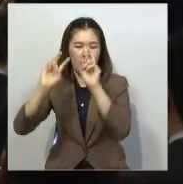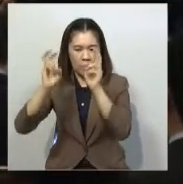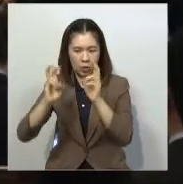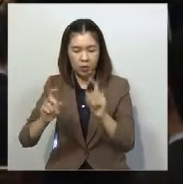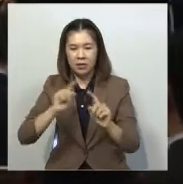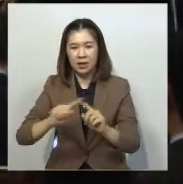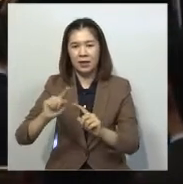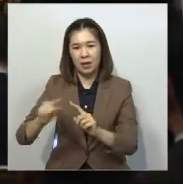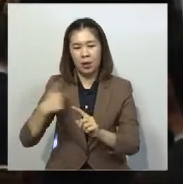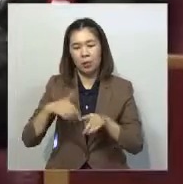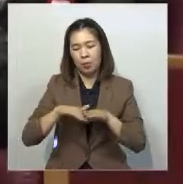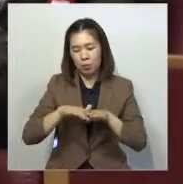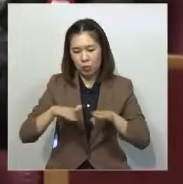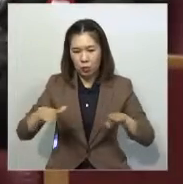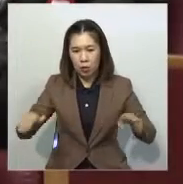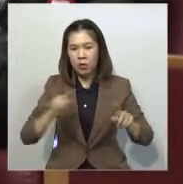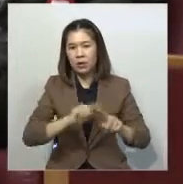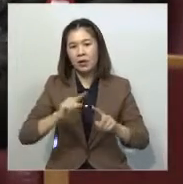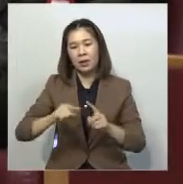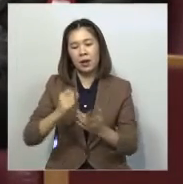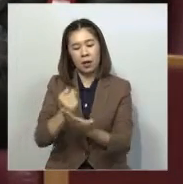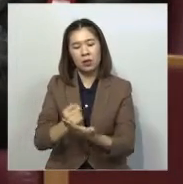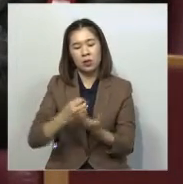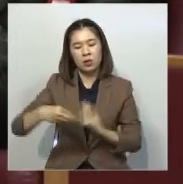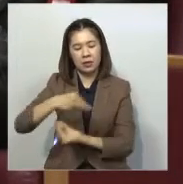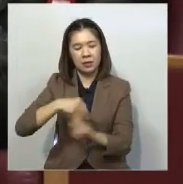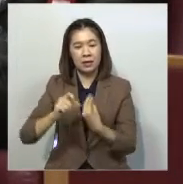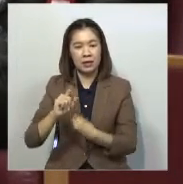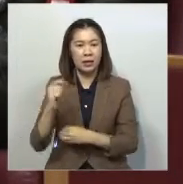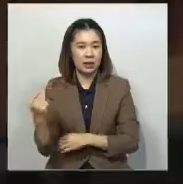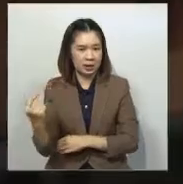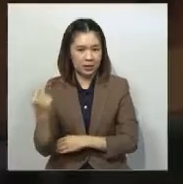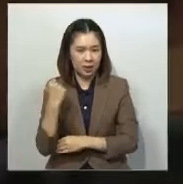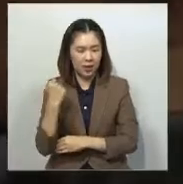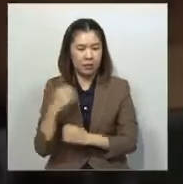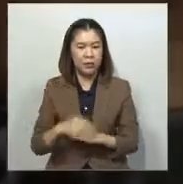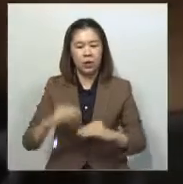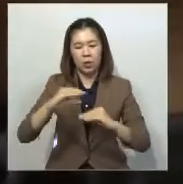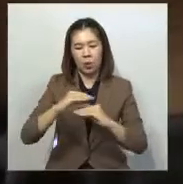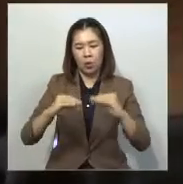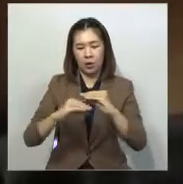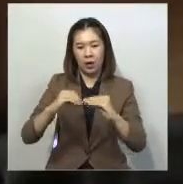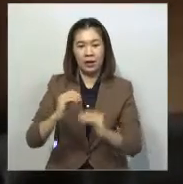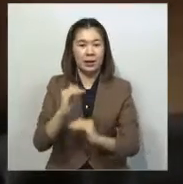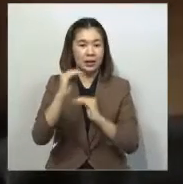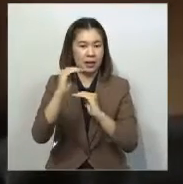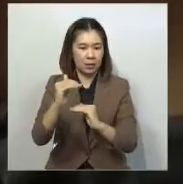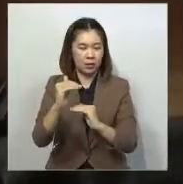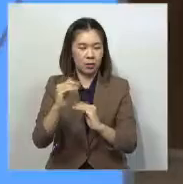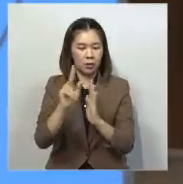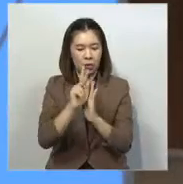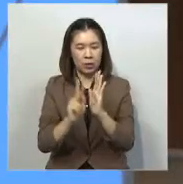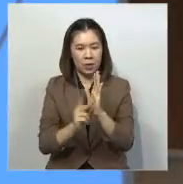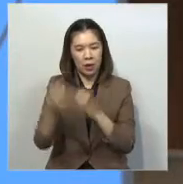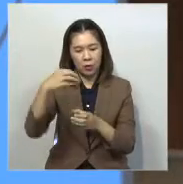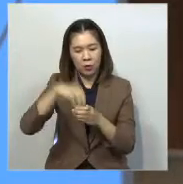พร้อมทั้งได้วางรากฐานไว้แล้วทุกด้านทำให้เศรษฐกิจมีความเข้มแข็งจากภายในซึ่งทุกโครงการได้กำหนดเป็นกฎหมายไว้แล้วทำให้นโ